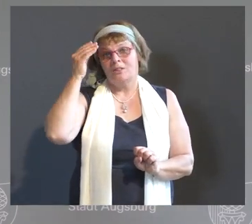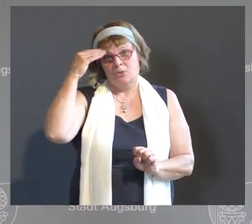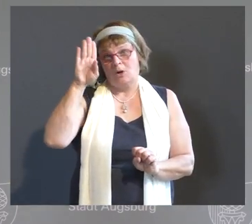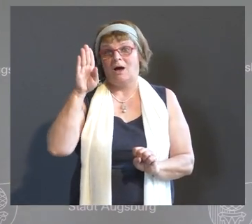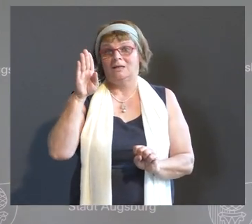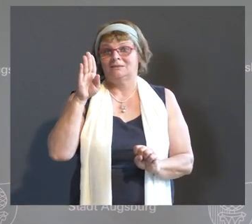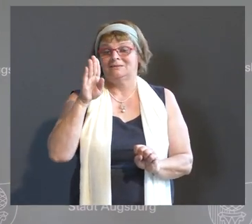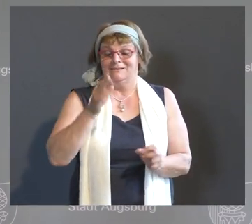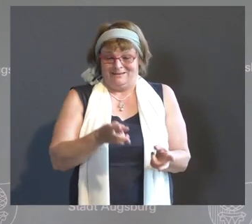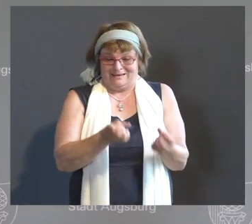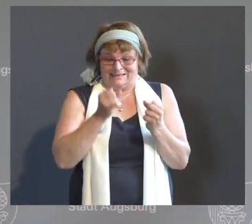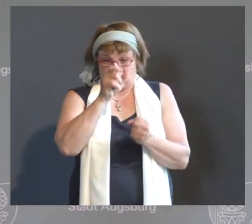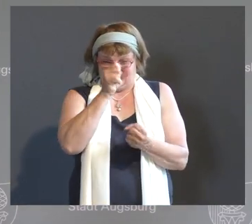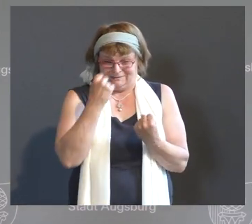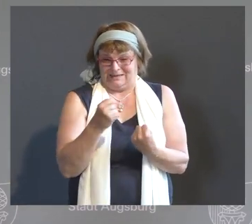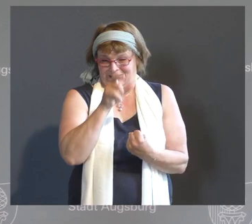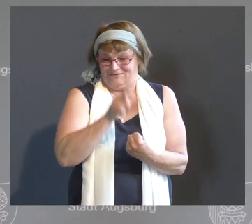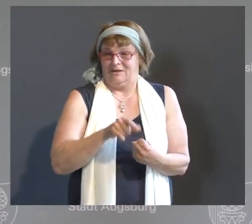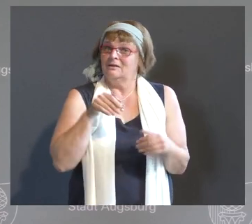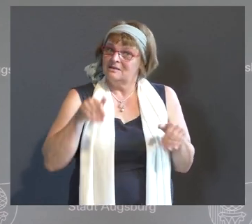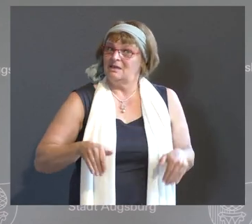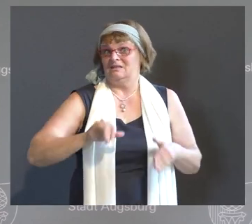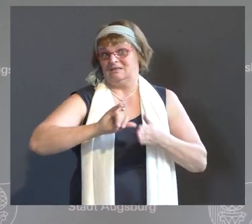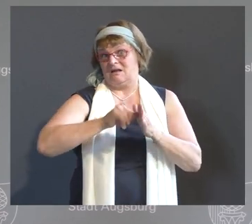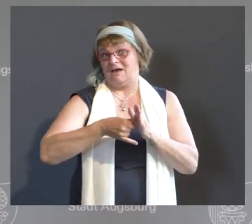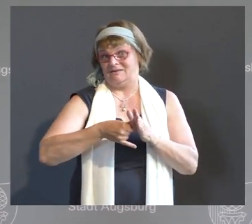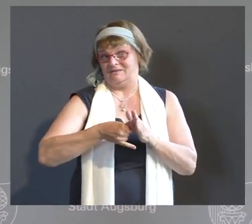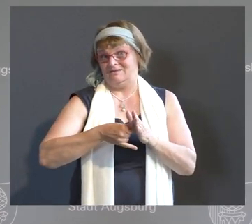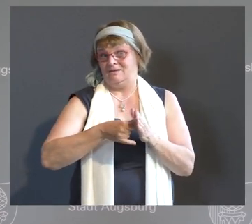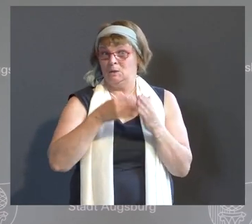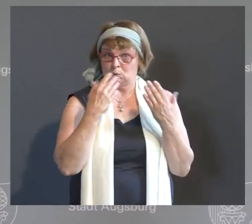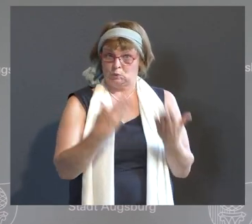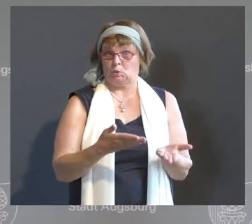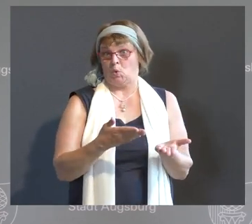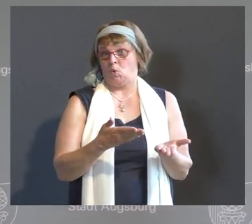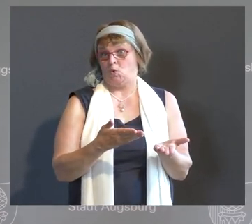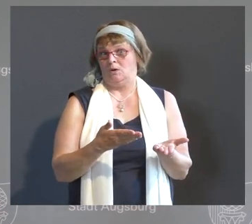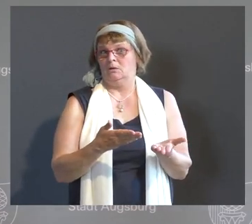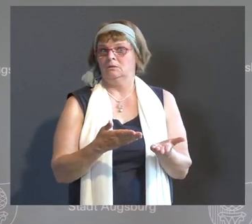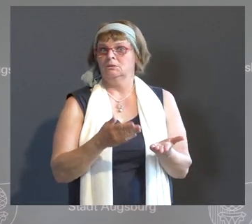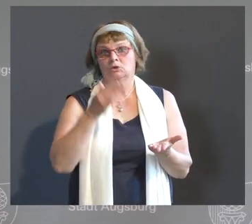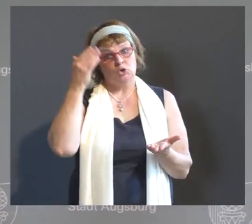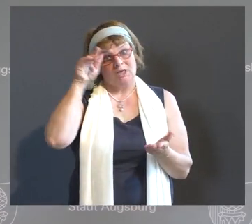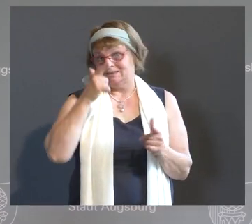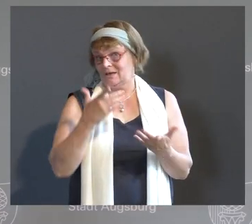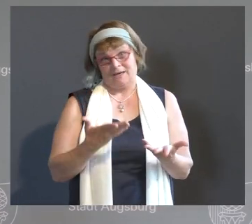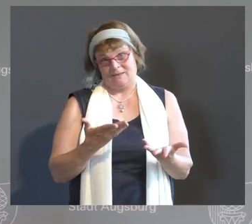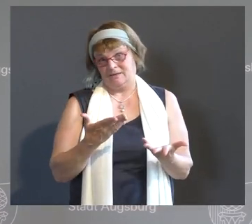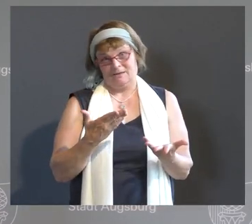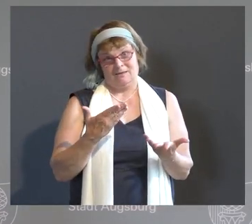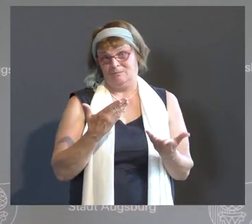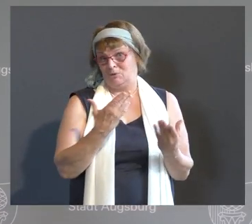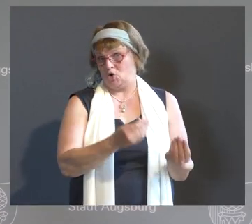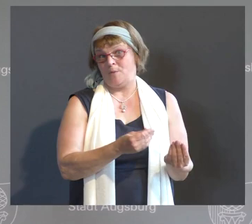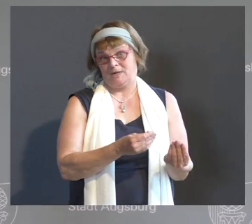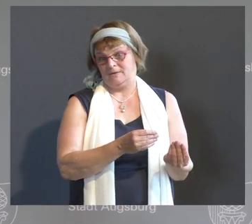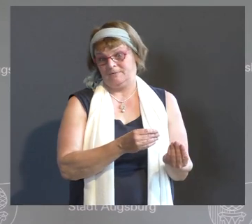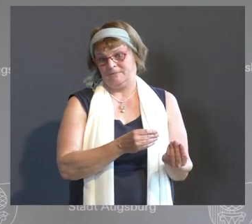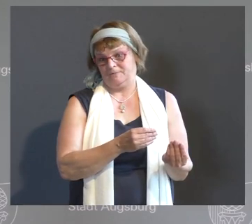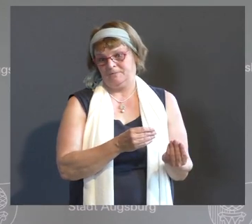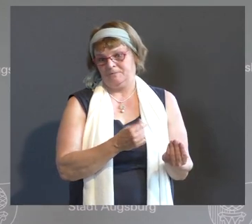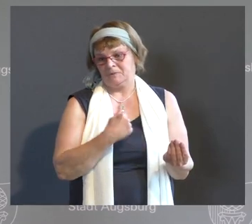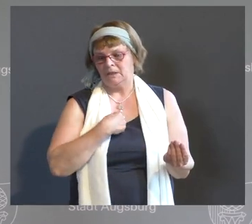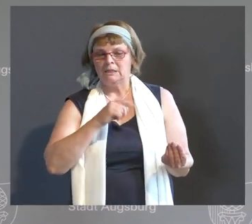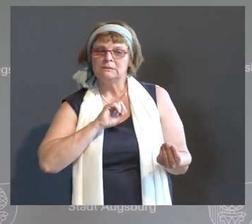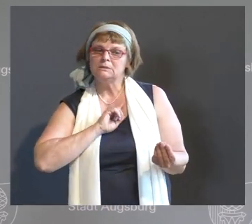Kräften, wenn hier Gewalt im Spiel ist, und das ist völlig unnachvollziehbar. Ich will auch was sagen, weil ich es auch selber beobachtet habe, erst von der